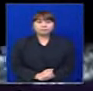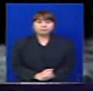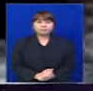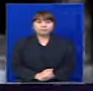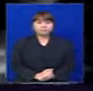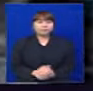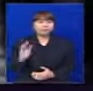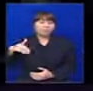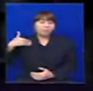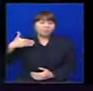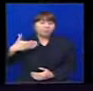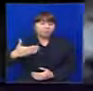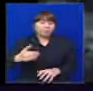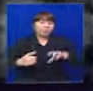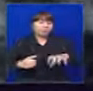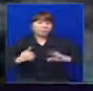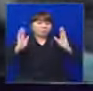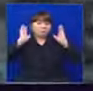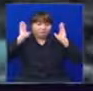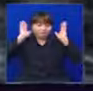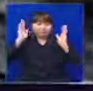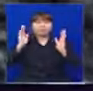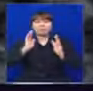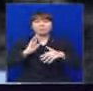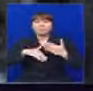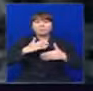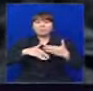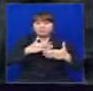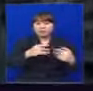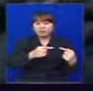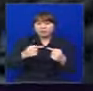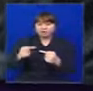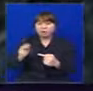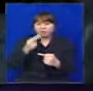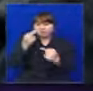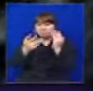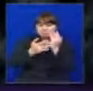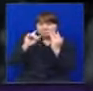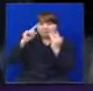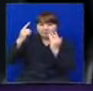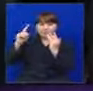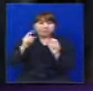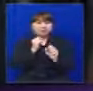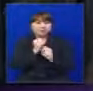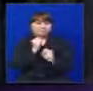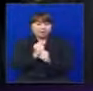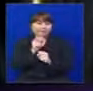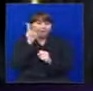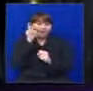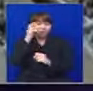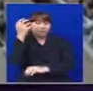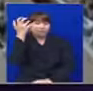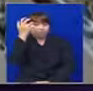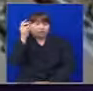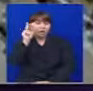ๆก้าวต่อไปกรมประชาสัมพันธ์ยังคงพัฒนาอย่างต่อเนื่องให้มีความทันสมัยทั้งการดำเนินงานด้านข่าวโทรทัศน์